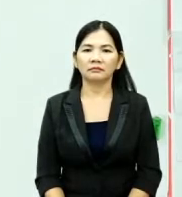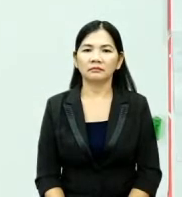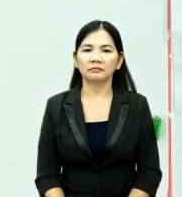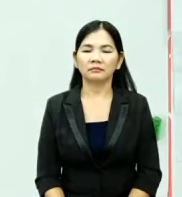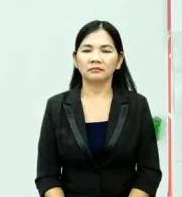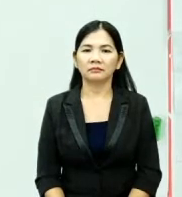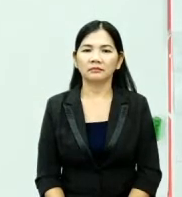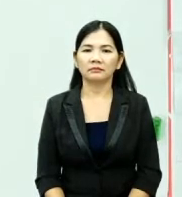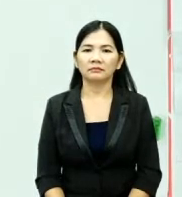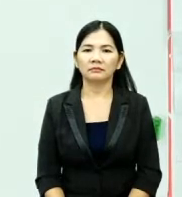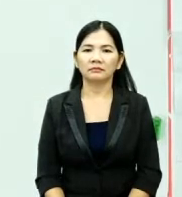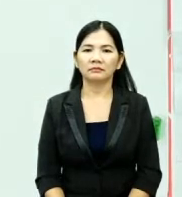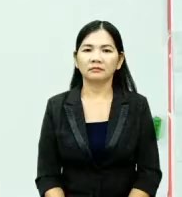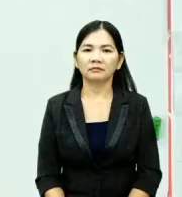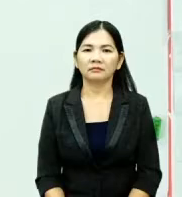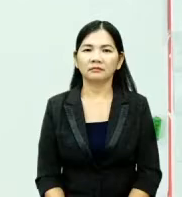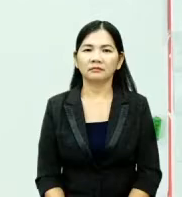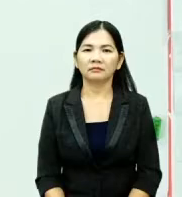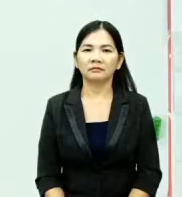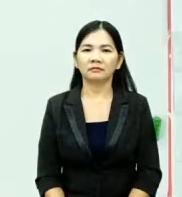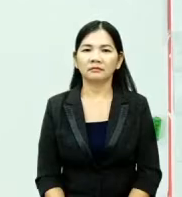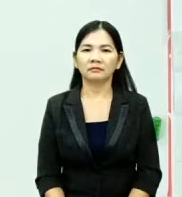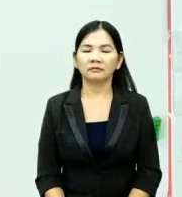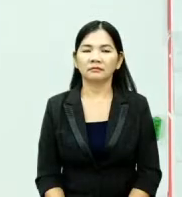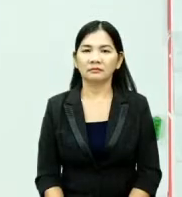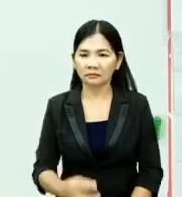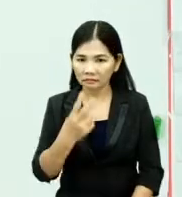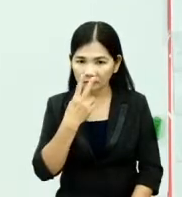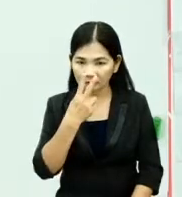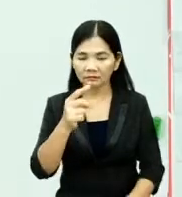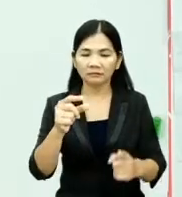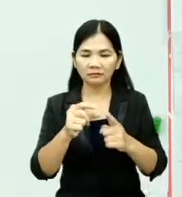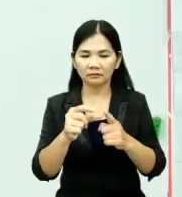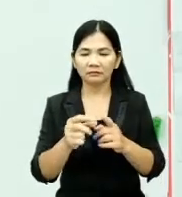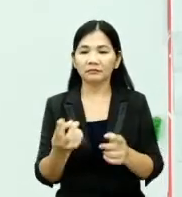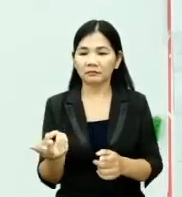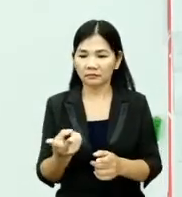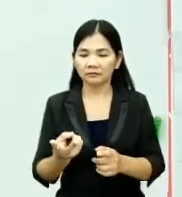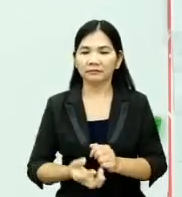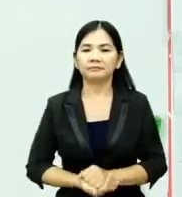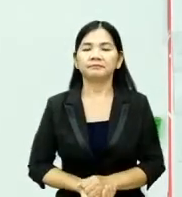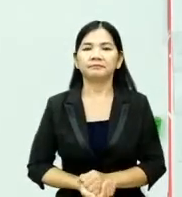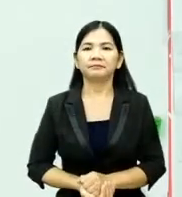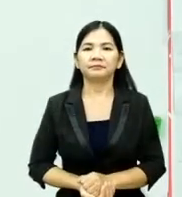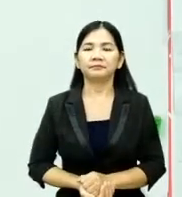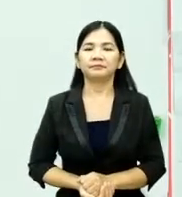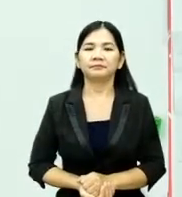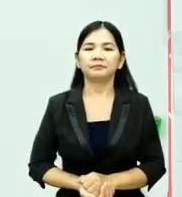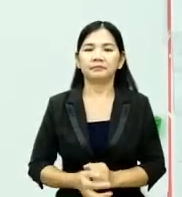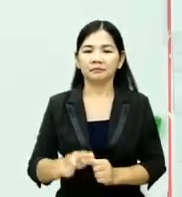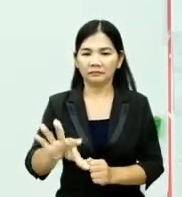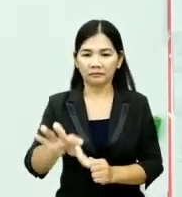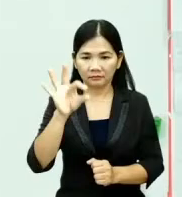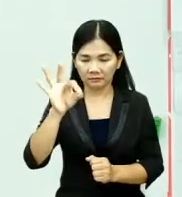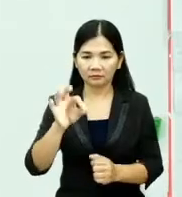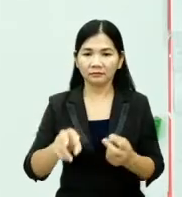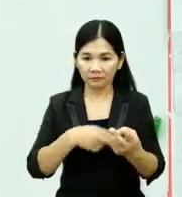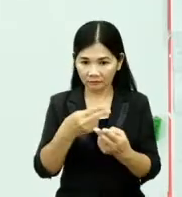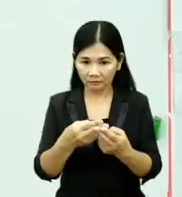ta ai lần này con mới tiếng ác này chỉ mới nâng tiếng tiếng pì này hai con chưa rơi chậm lại mới